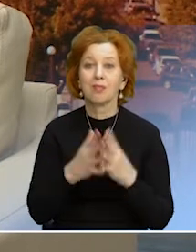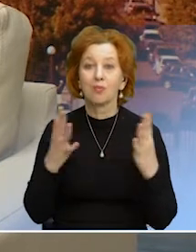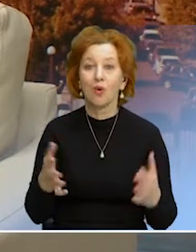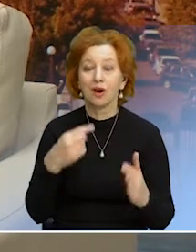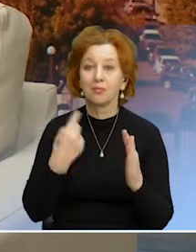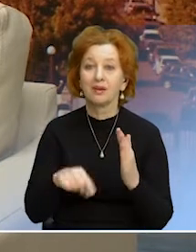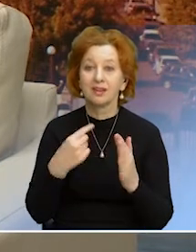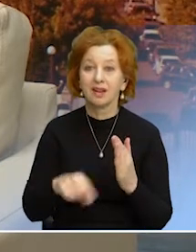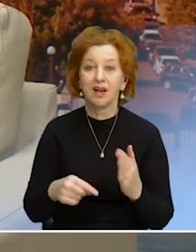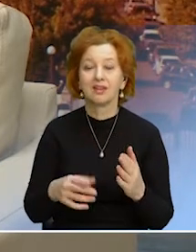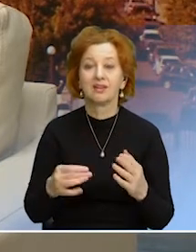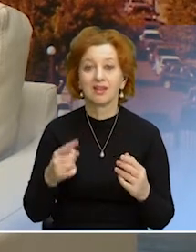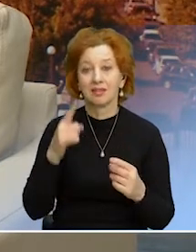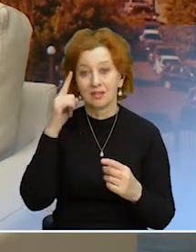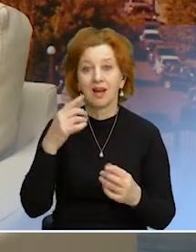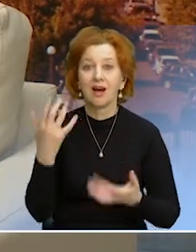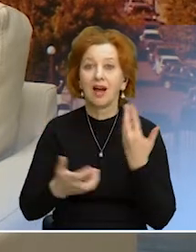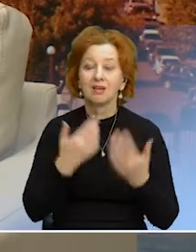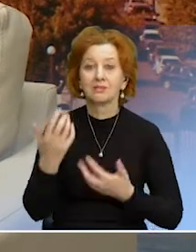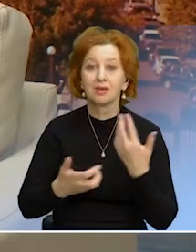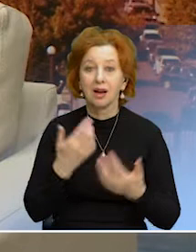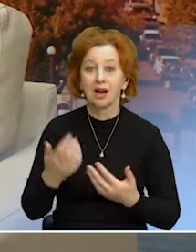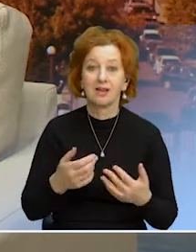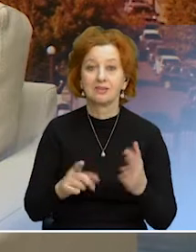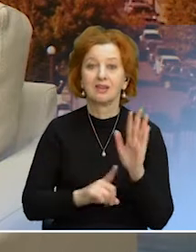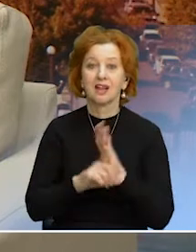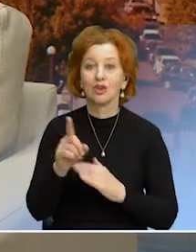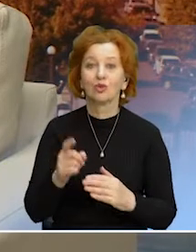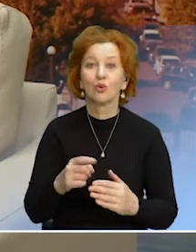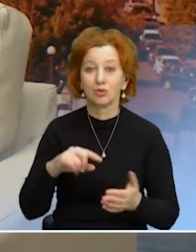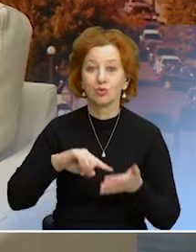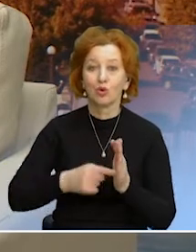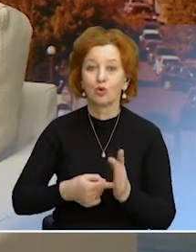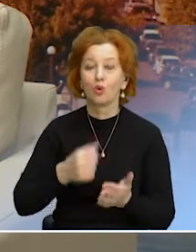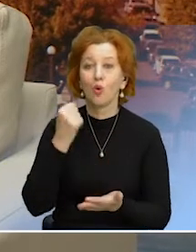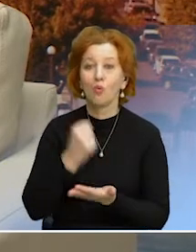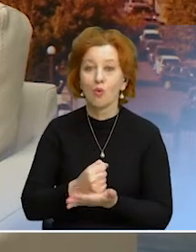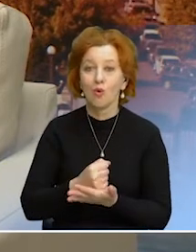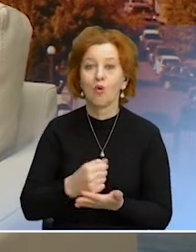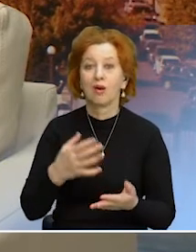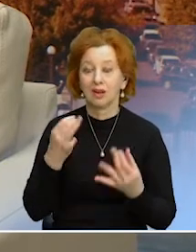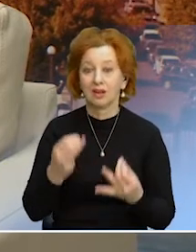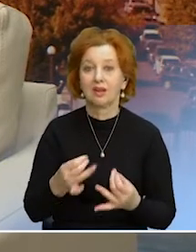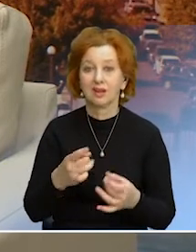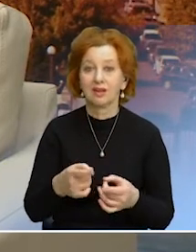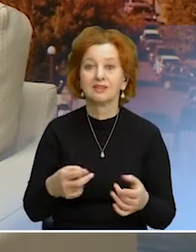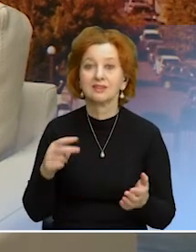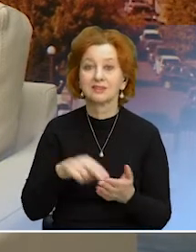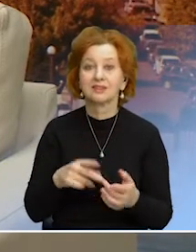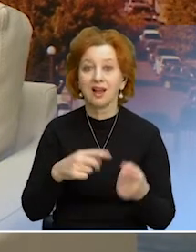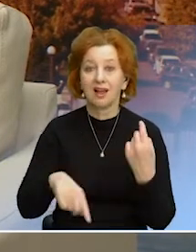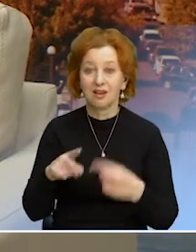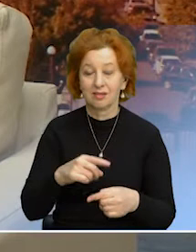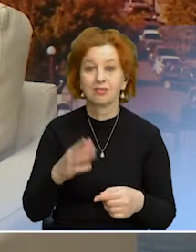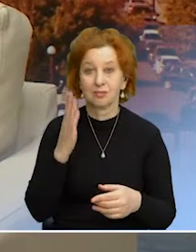ей предательства, человек начнет разбираться в жизни, он найдет себе вот эти точки опоры, он будет их искать. Безусловно, как священник я могу сказать, что он